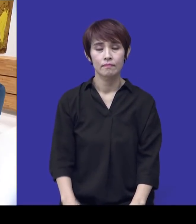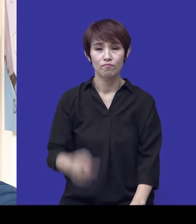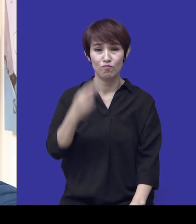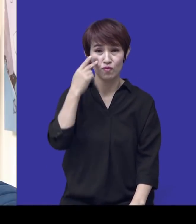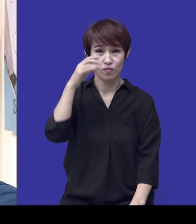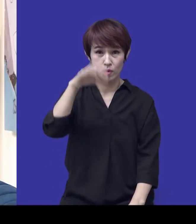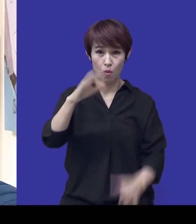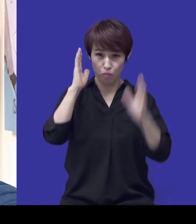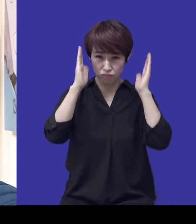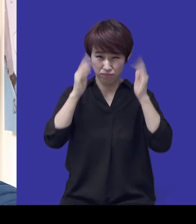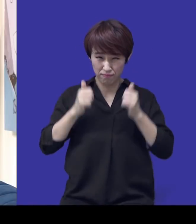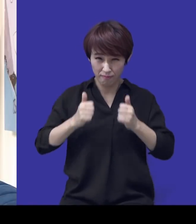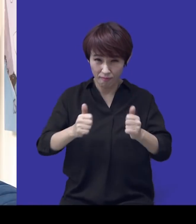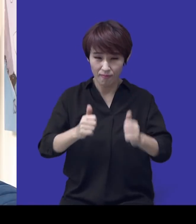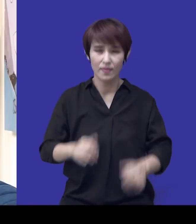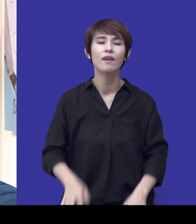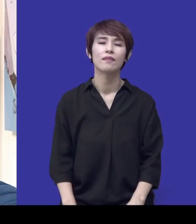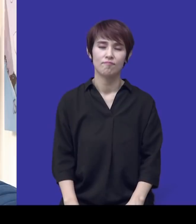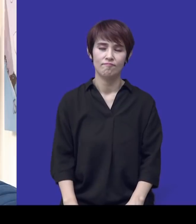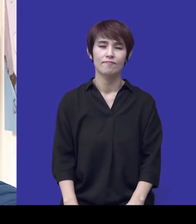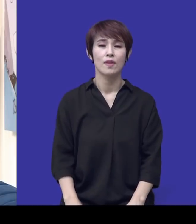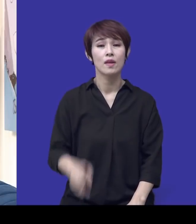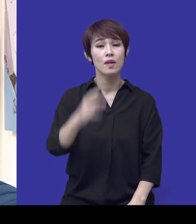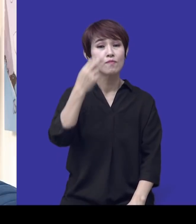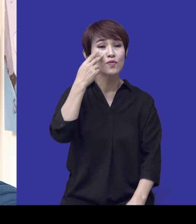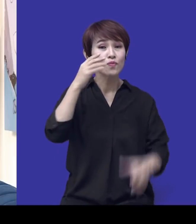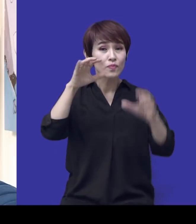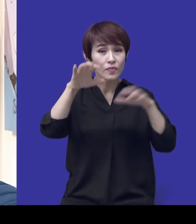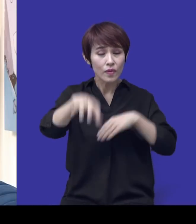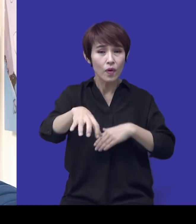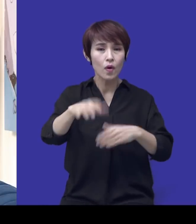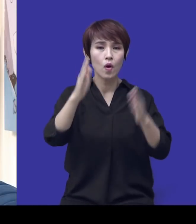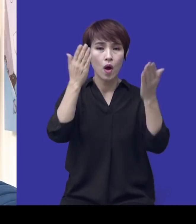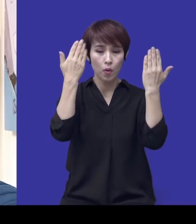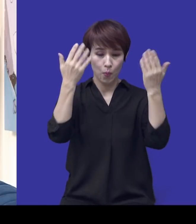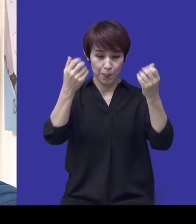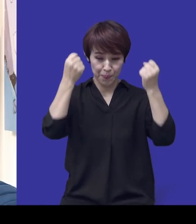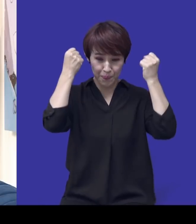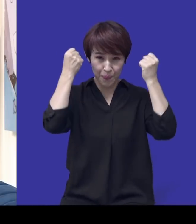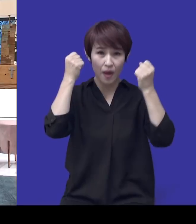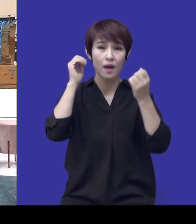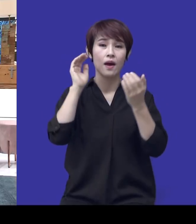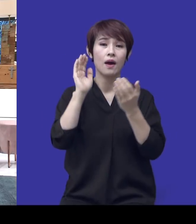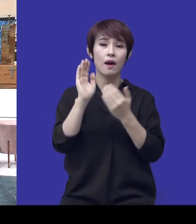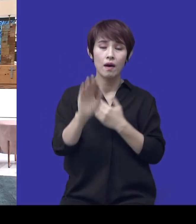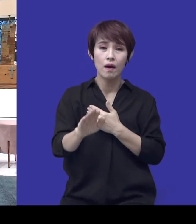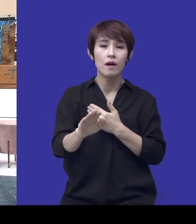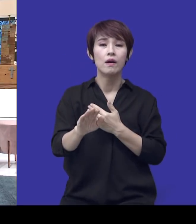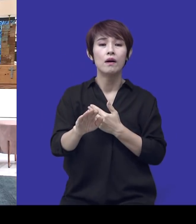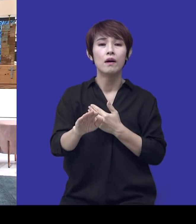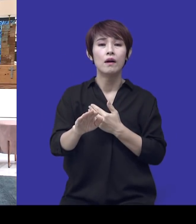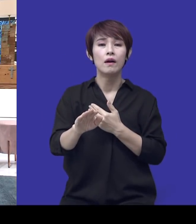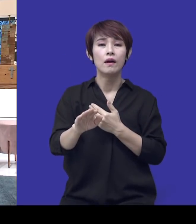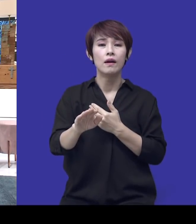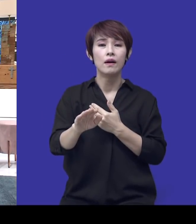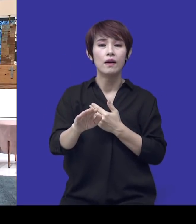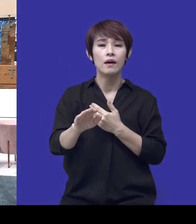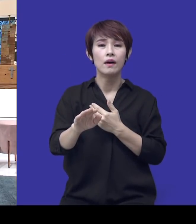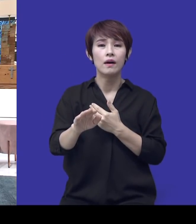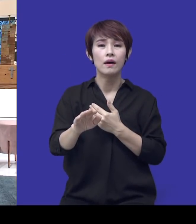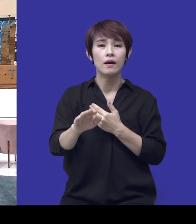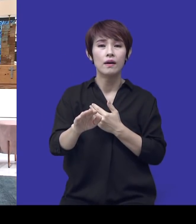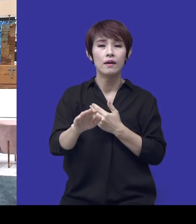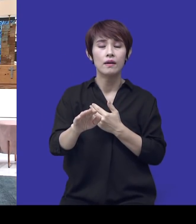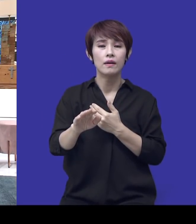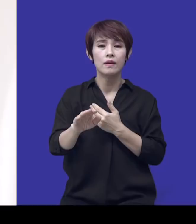하셨어요? 미국에서 이제 학교를 졸업을 하고 이제 운이 좋게 정말 흔히